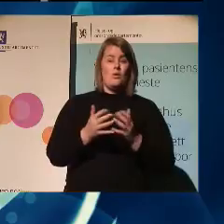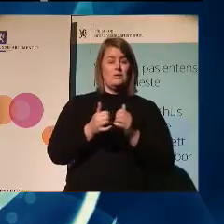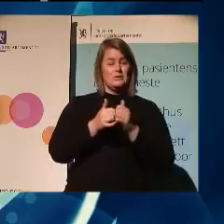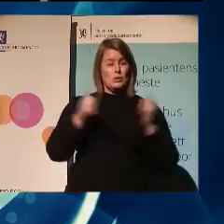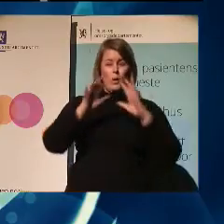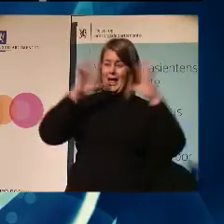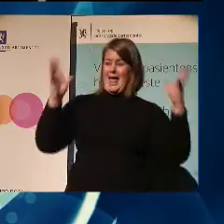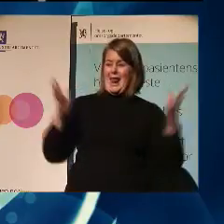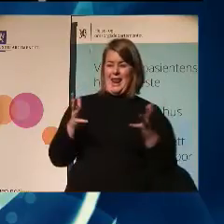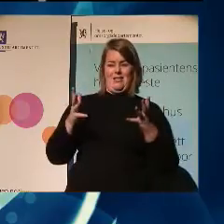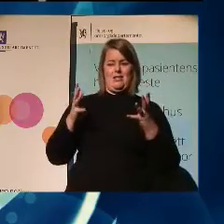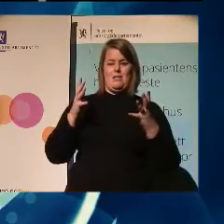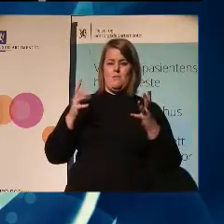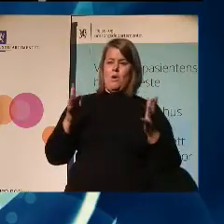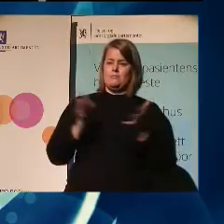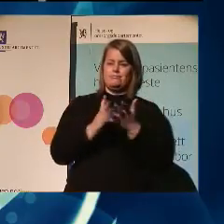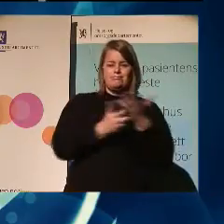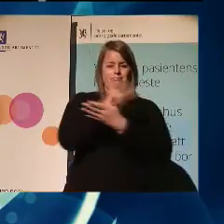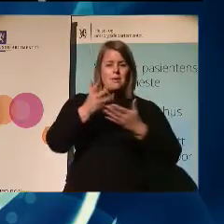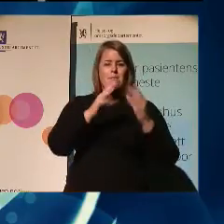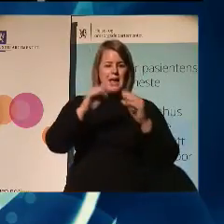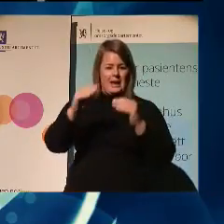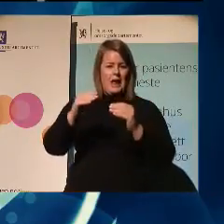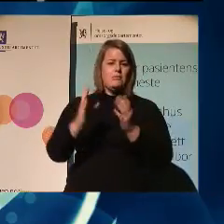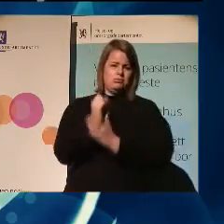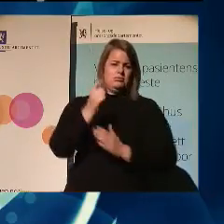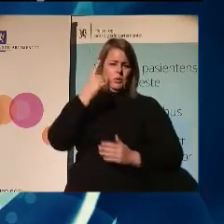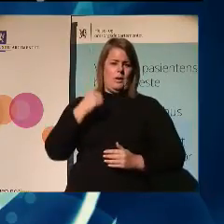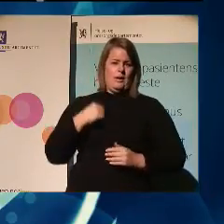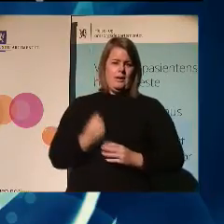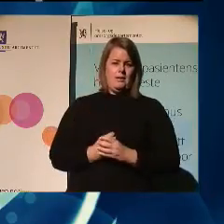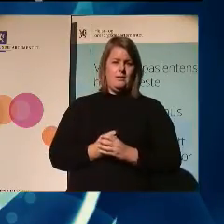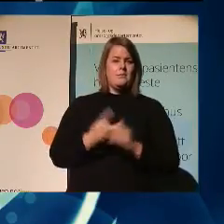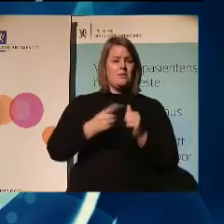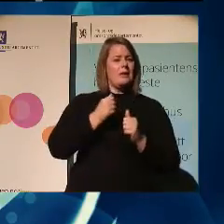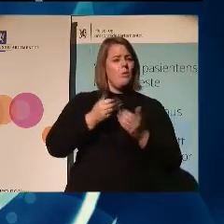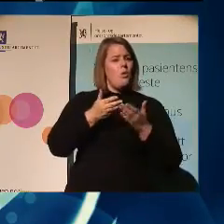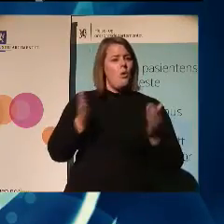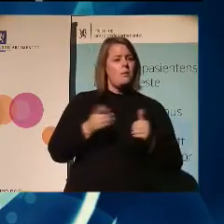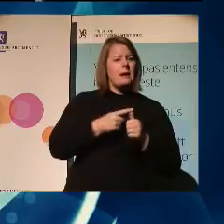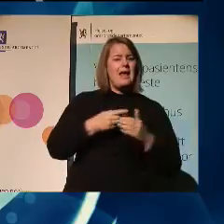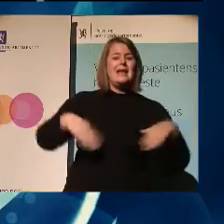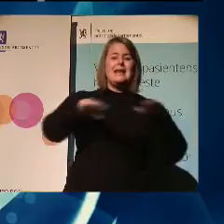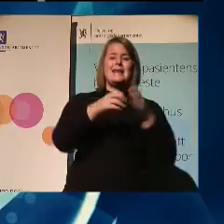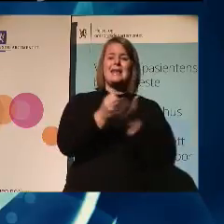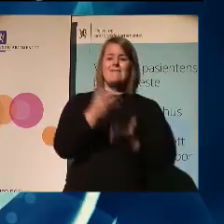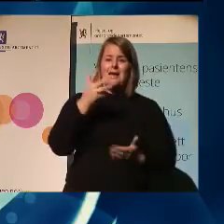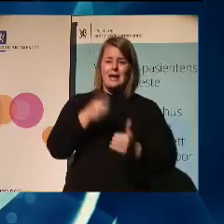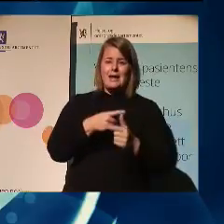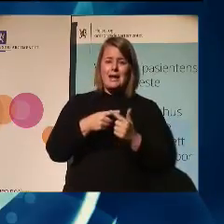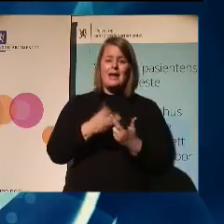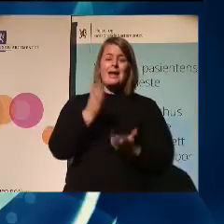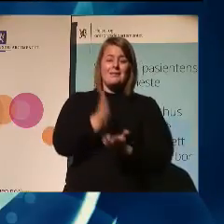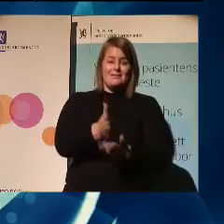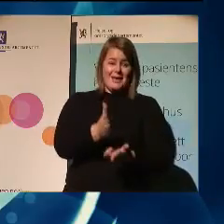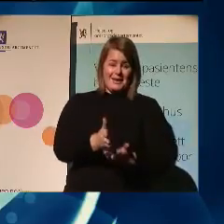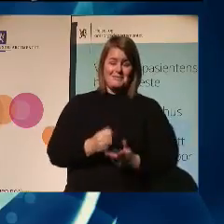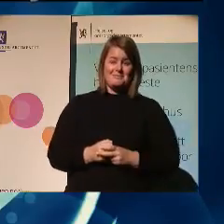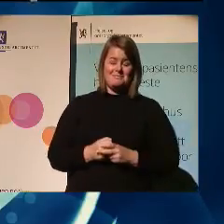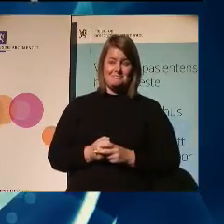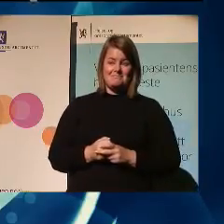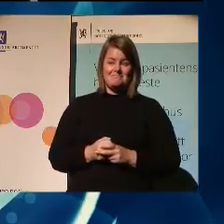bildet. Prioriteringen i morgen skal være åpne, likeverdige og rettferdige. Så